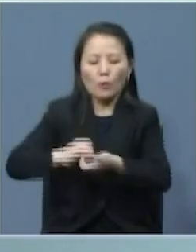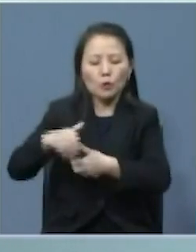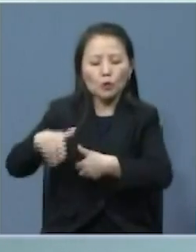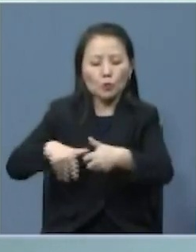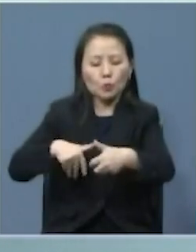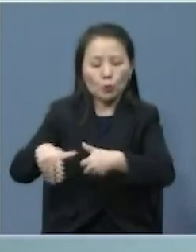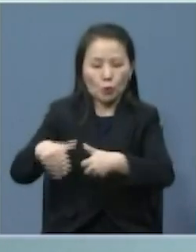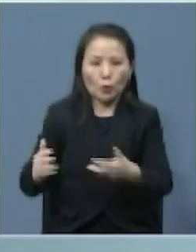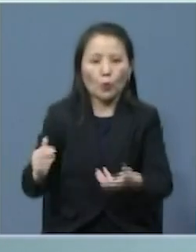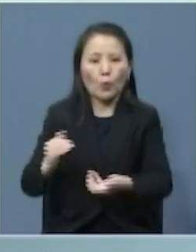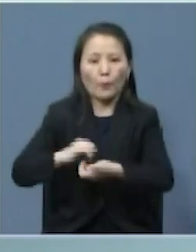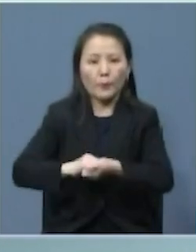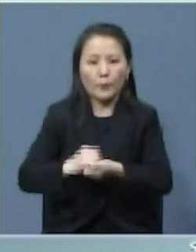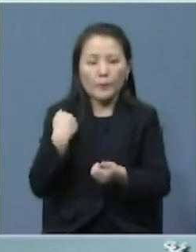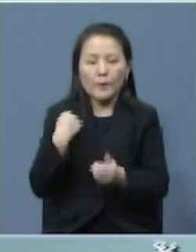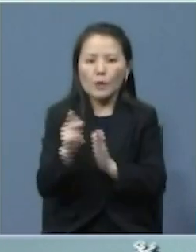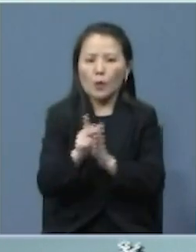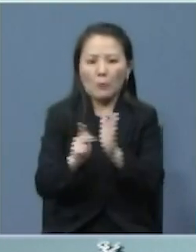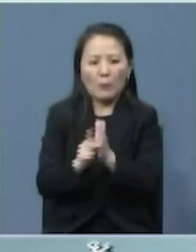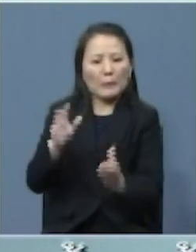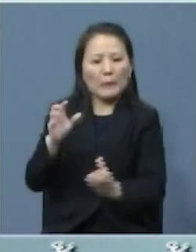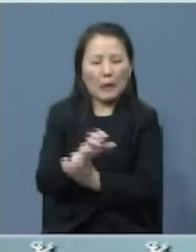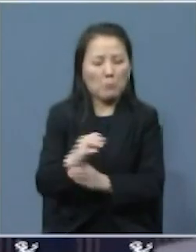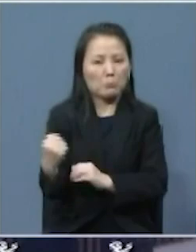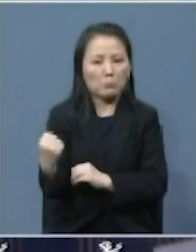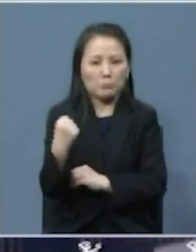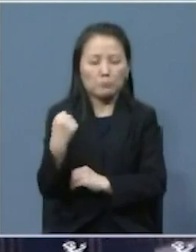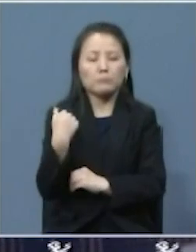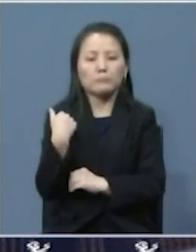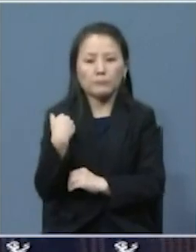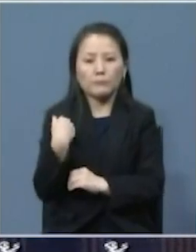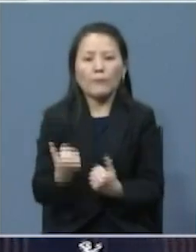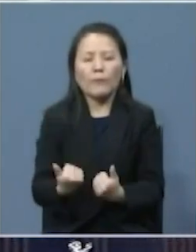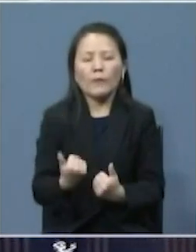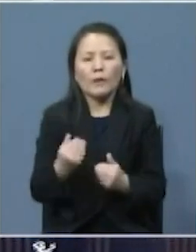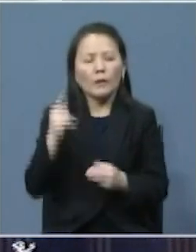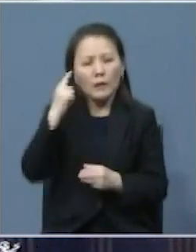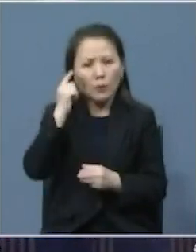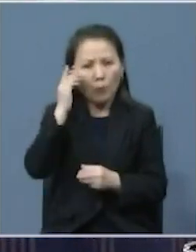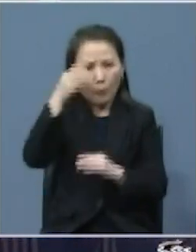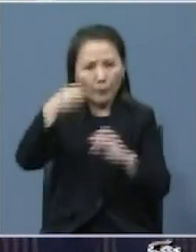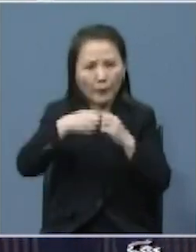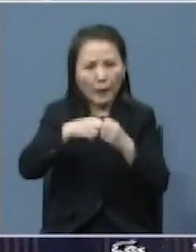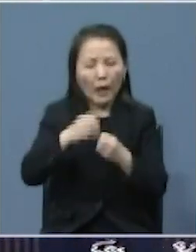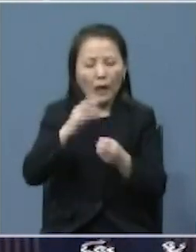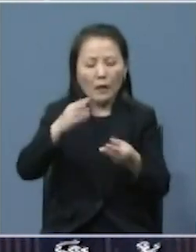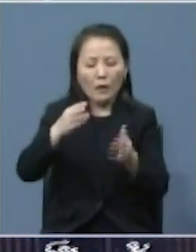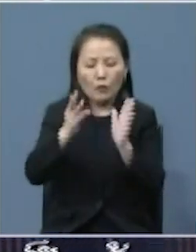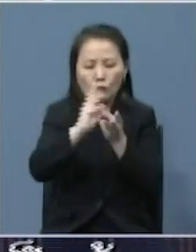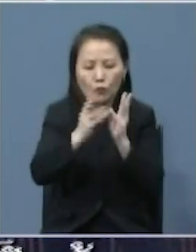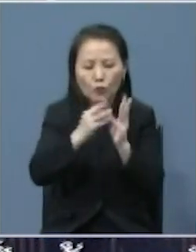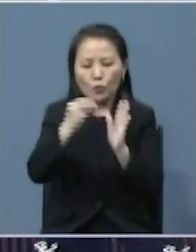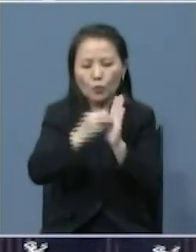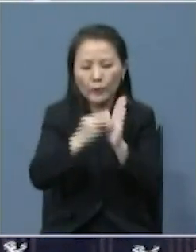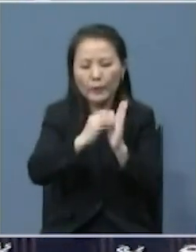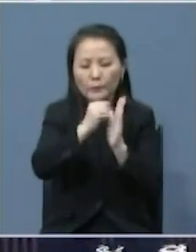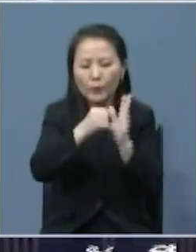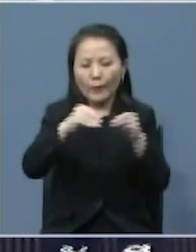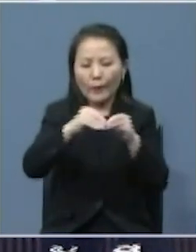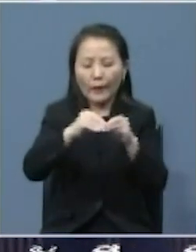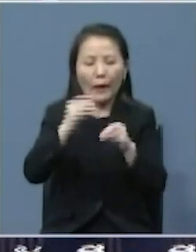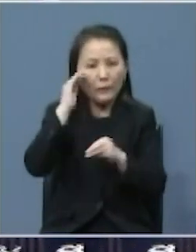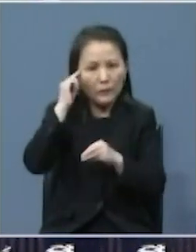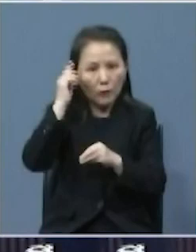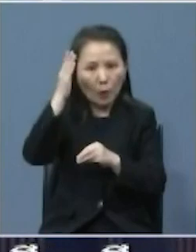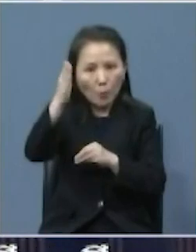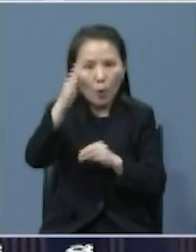องประชาชนการบังคับใช้กฎหมายอย่างเข้มงวดโดยสำหรับแนวโน้มสถานการณ์ฝุ่นของกรุงเทพมหานครและปริมณฑลร